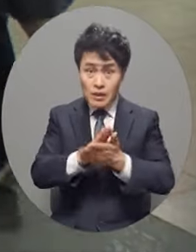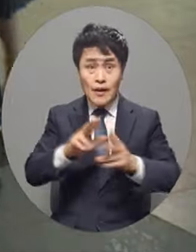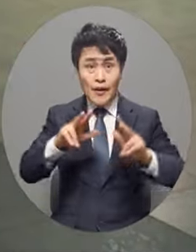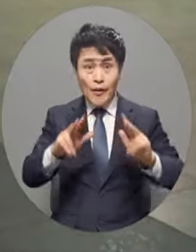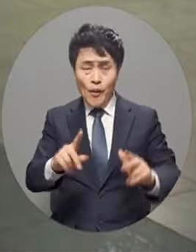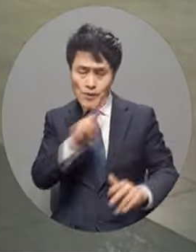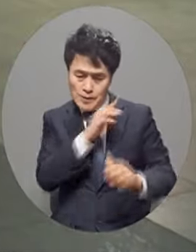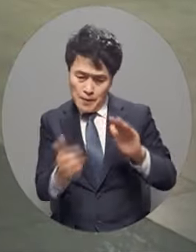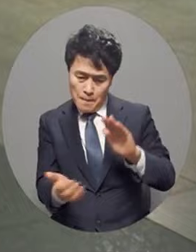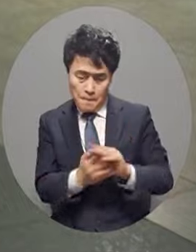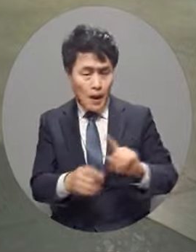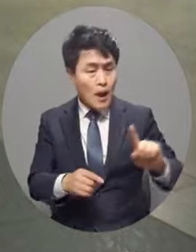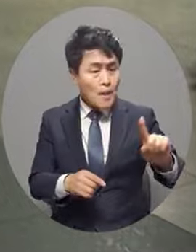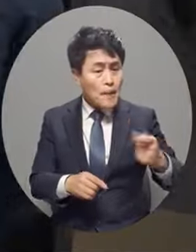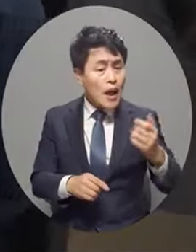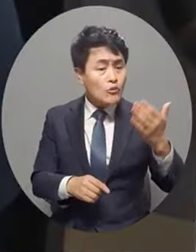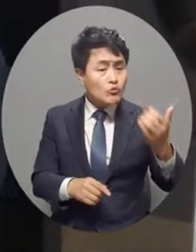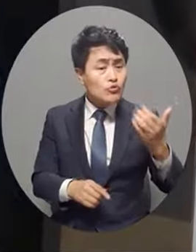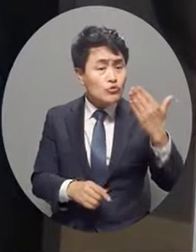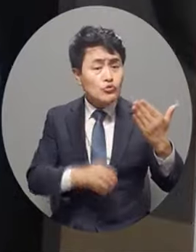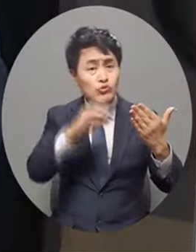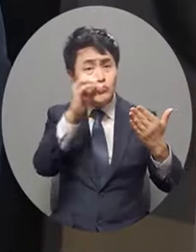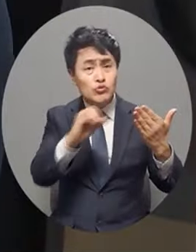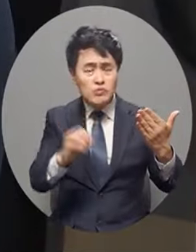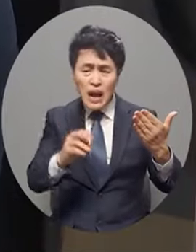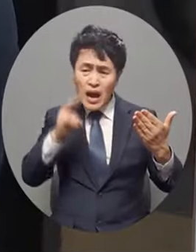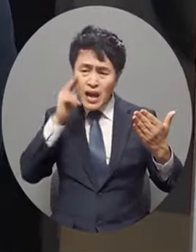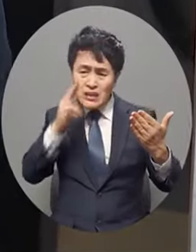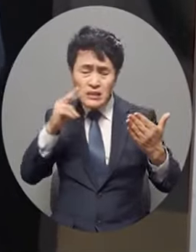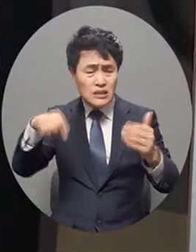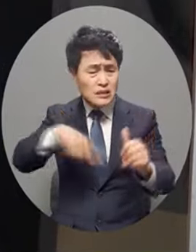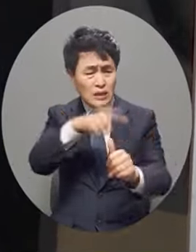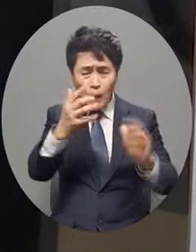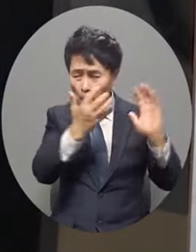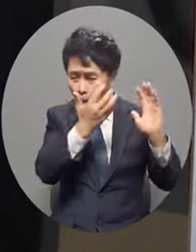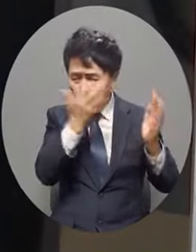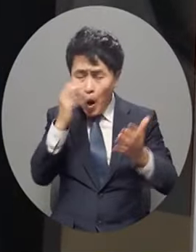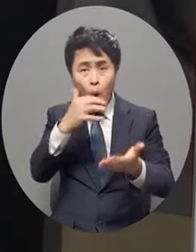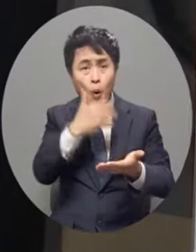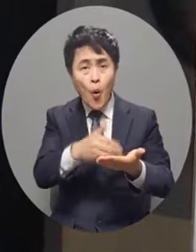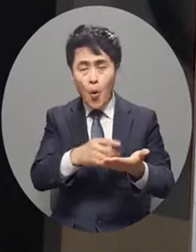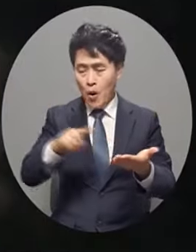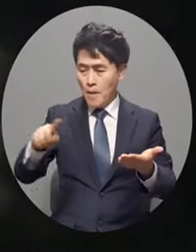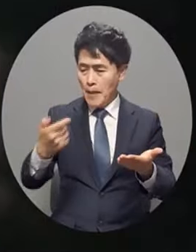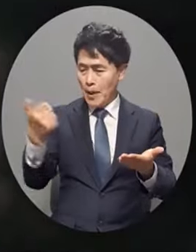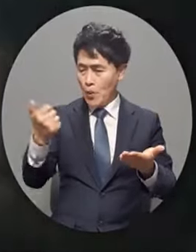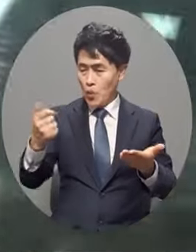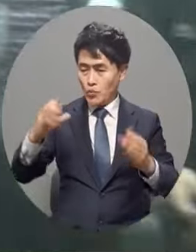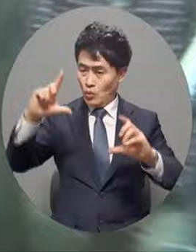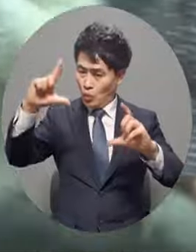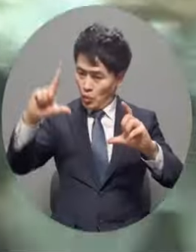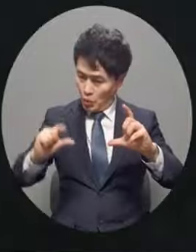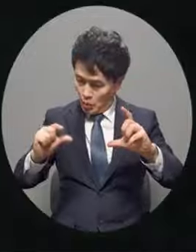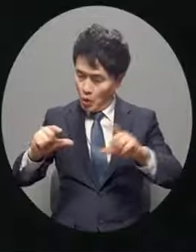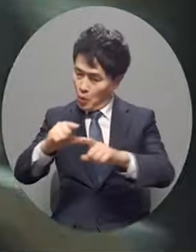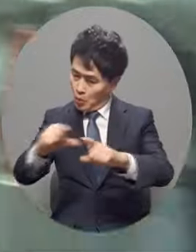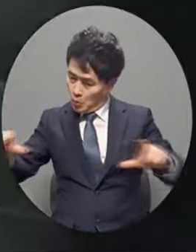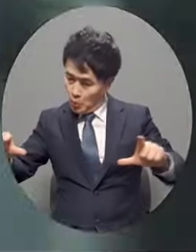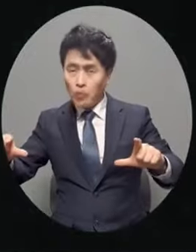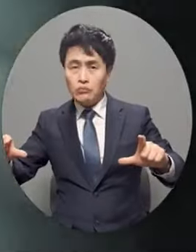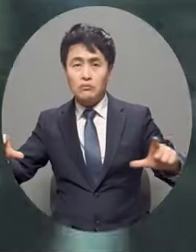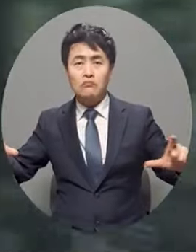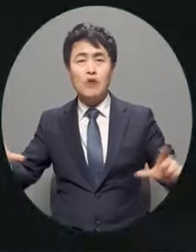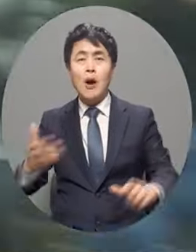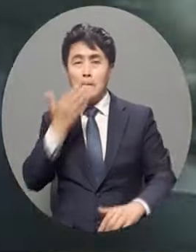최고 199%, 심각 수준에 달하는 혼잡도를 150% 보통 수준으로 낮출